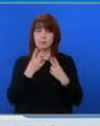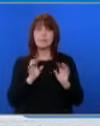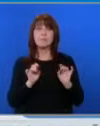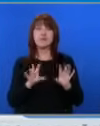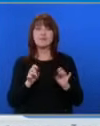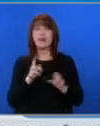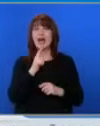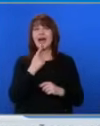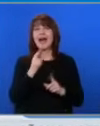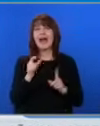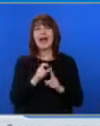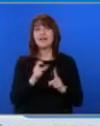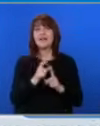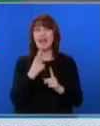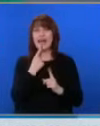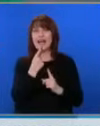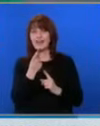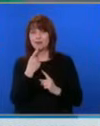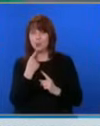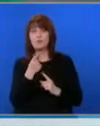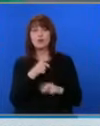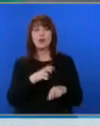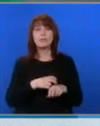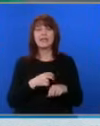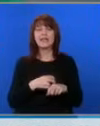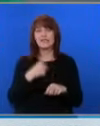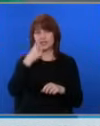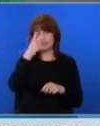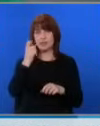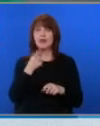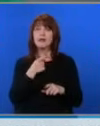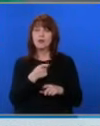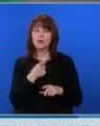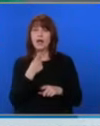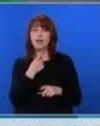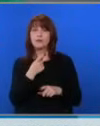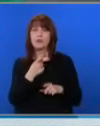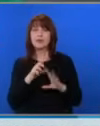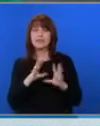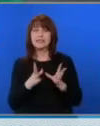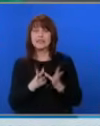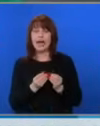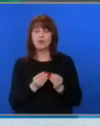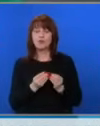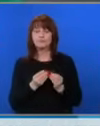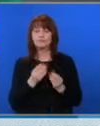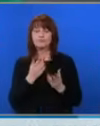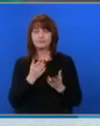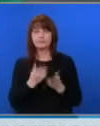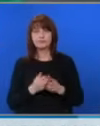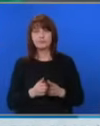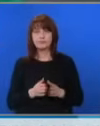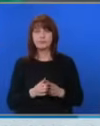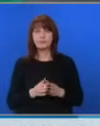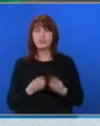предаването референдум и Добрина Чешмеджиева, която тества, разбира се, заедно с колегите от Галъп, на гласите. Добър